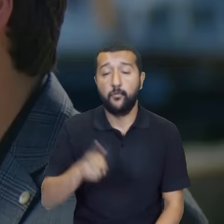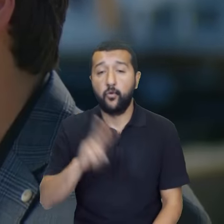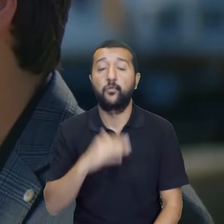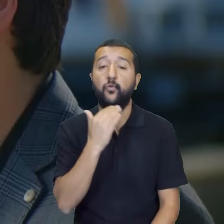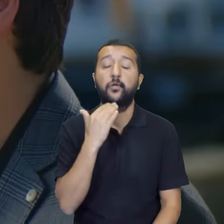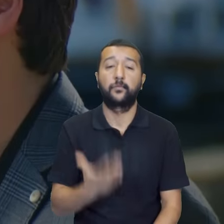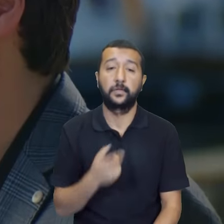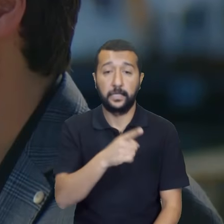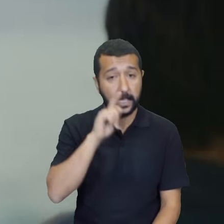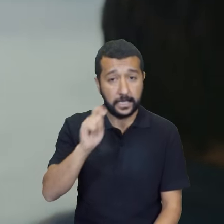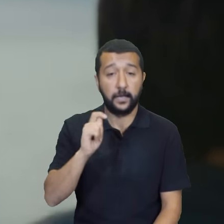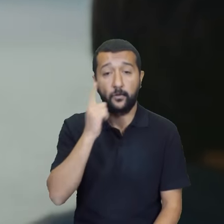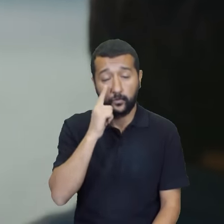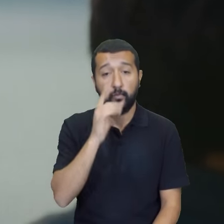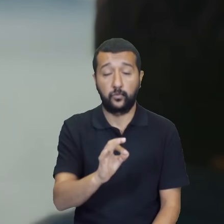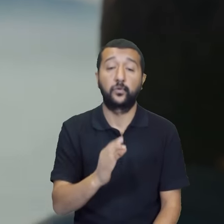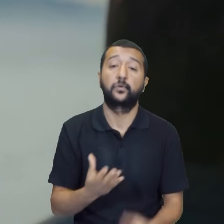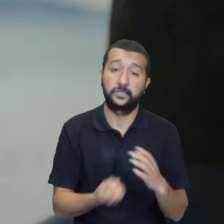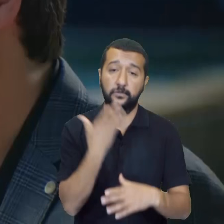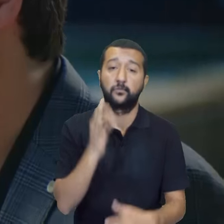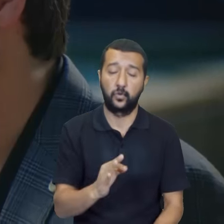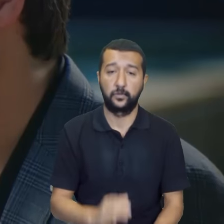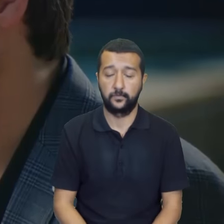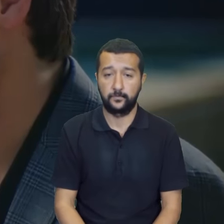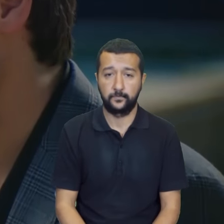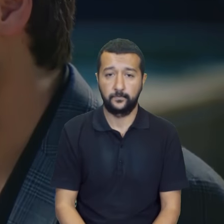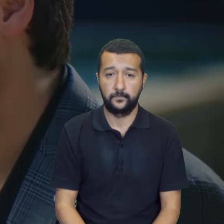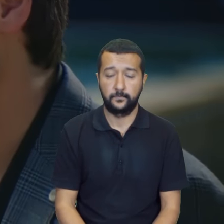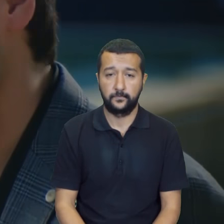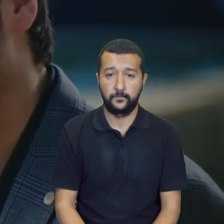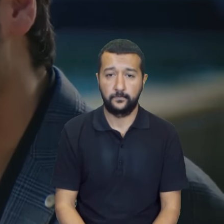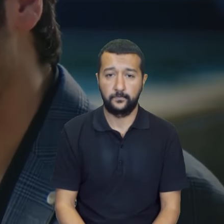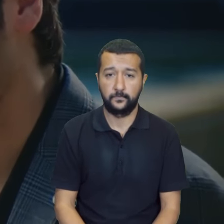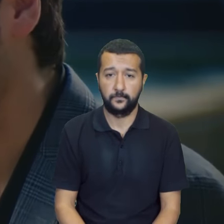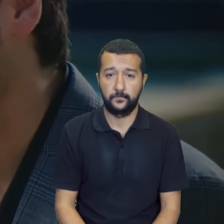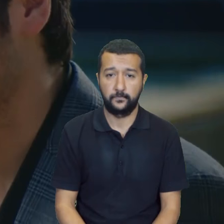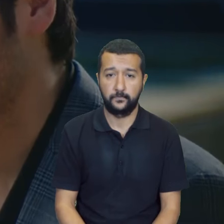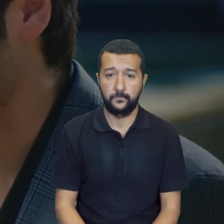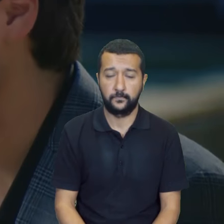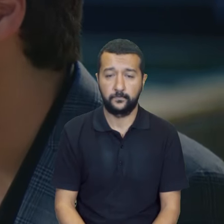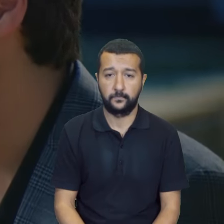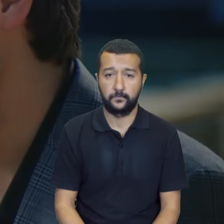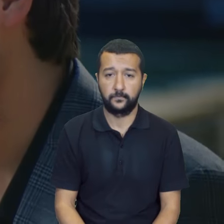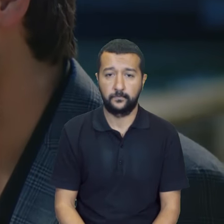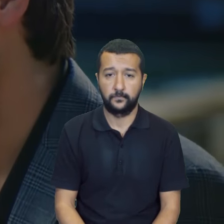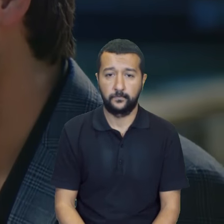ölemiyorsun. Delikanlının gözünü de bunlar dolduruyor işte zaten. Kendini sıkarak yutkundu.